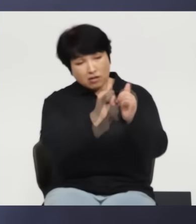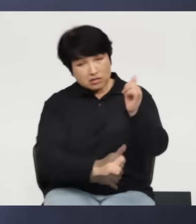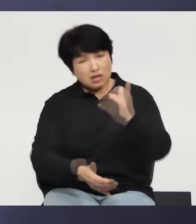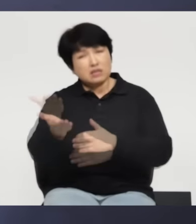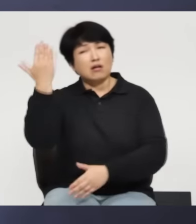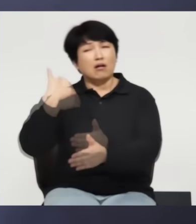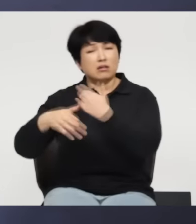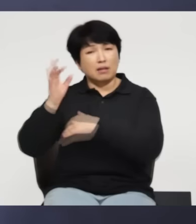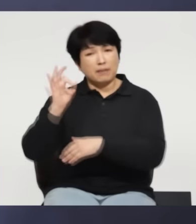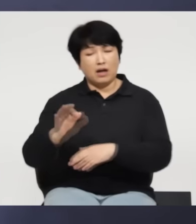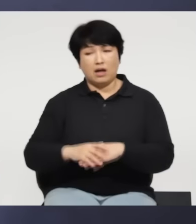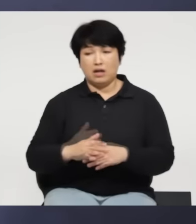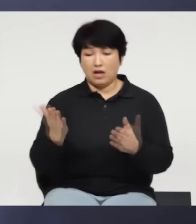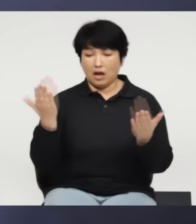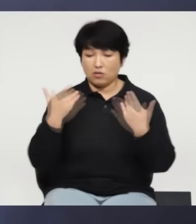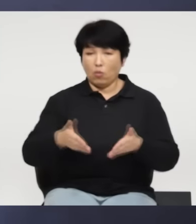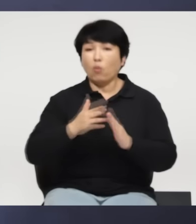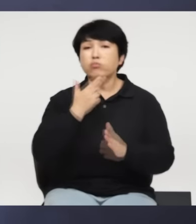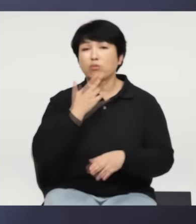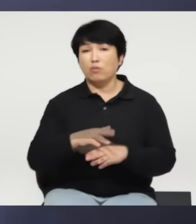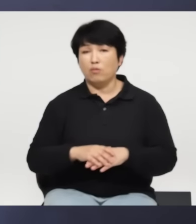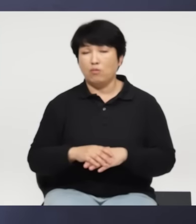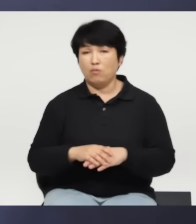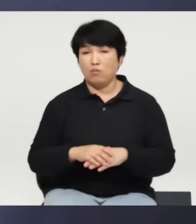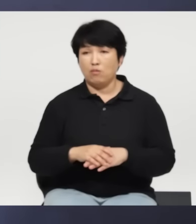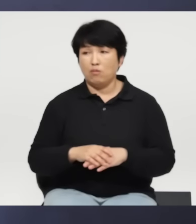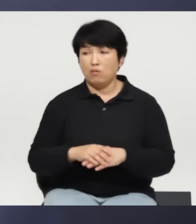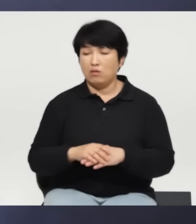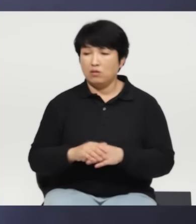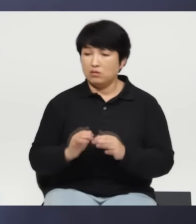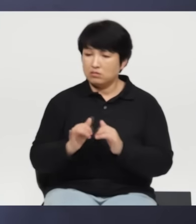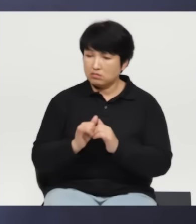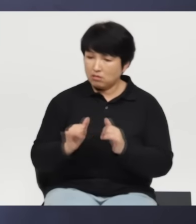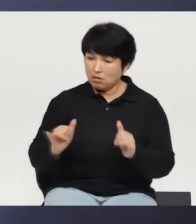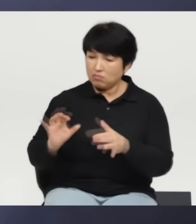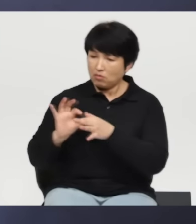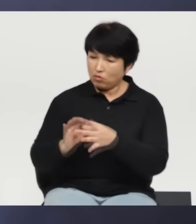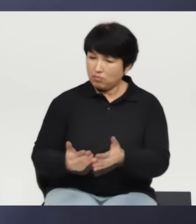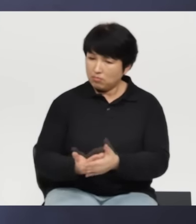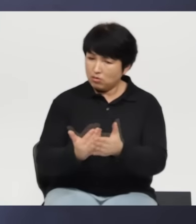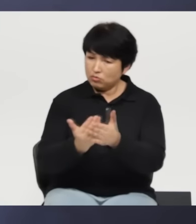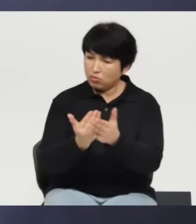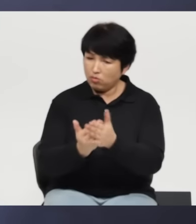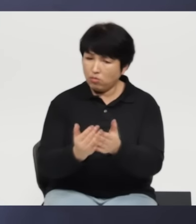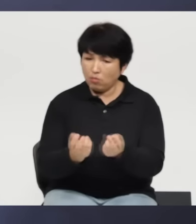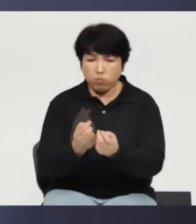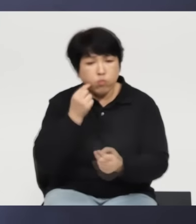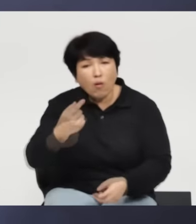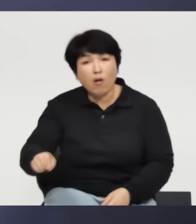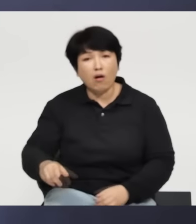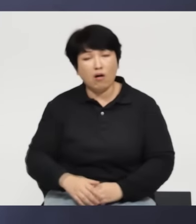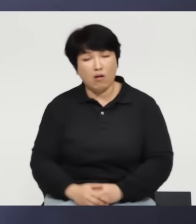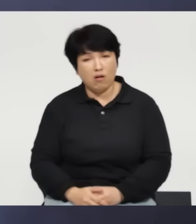역사 속에서 지금 학교도 없는데 어떻게 과거에 수많은 인류가 지금까지 이렇게 왔겠어요?